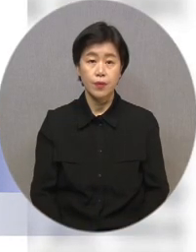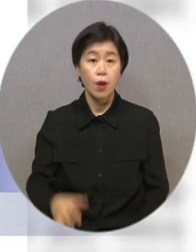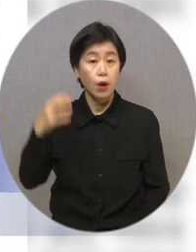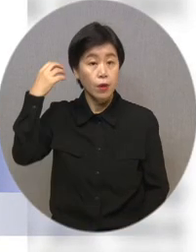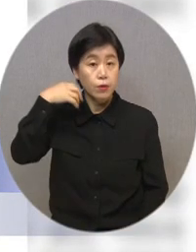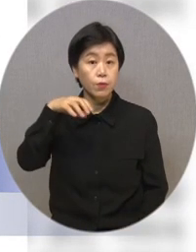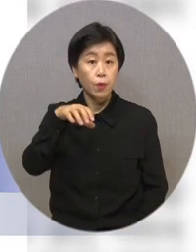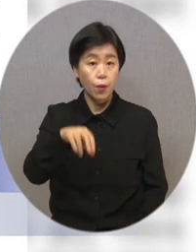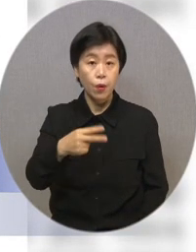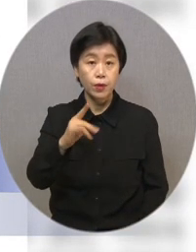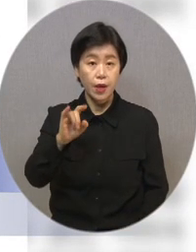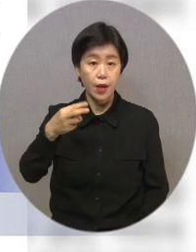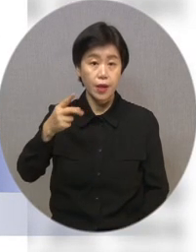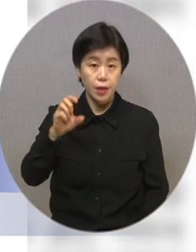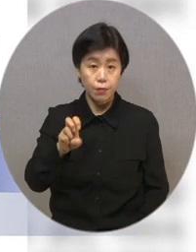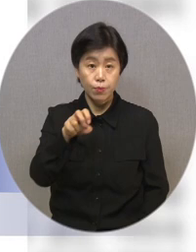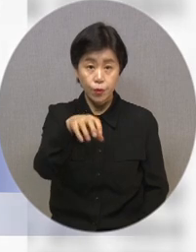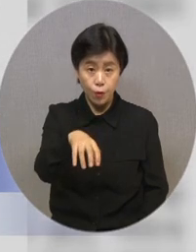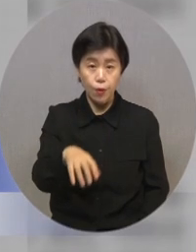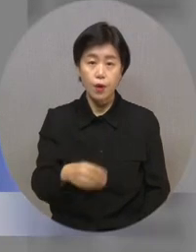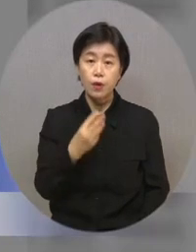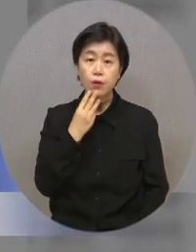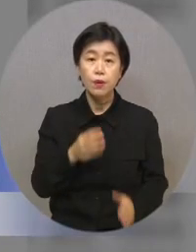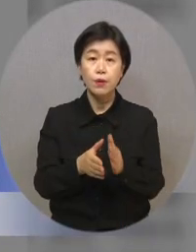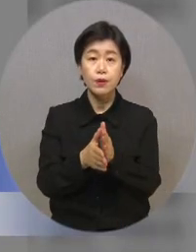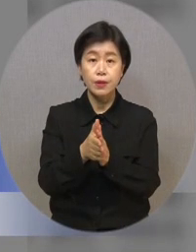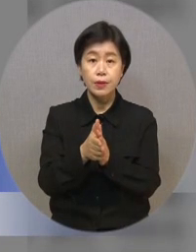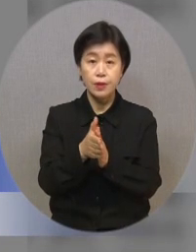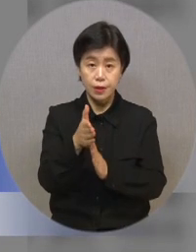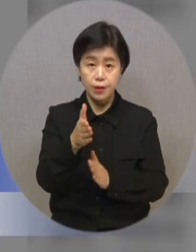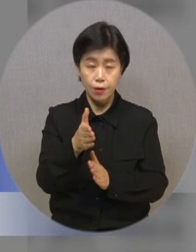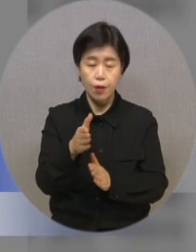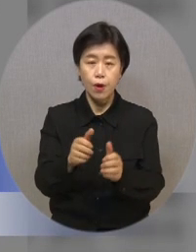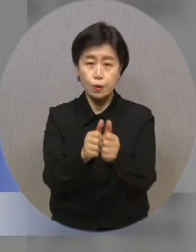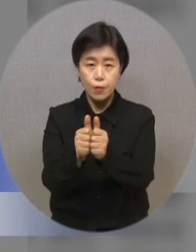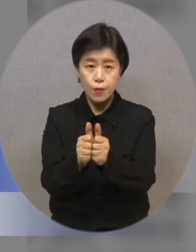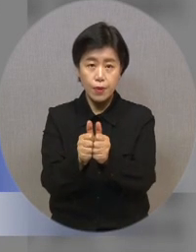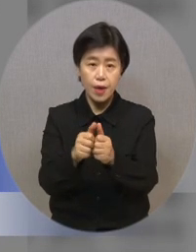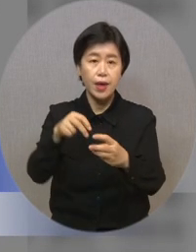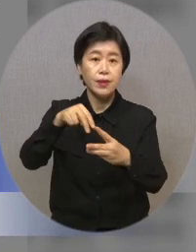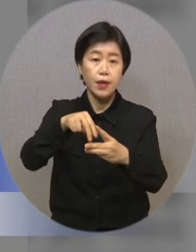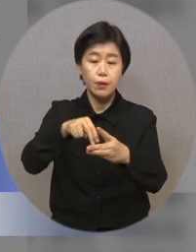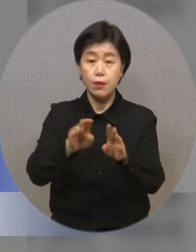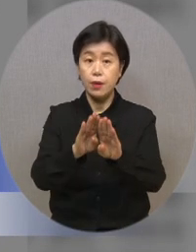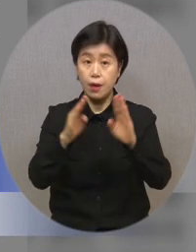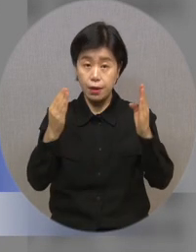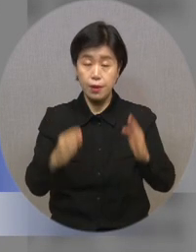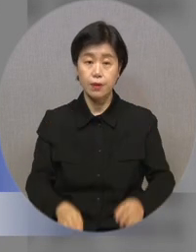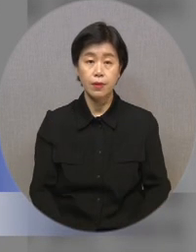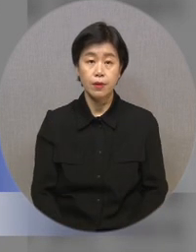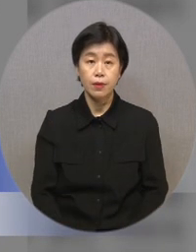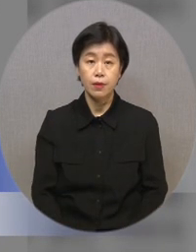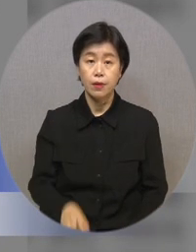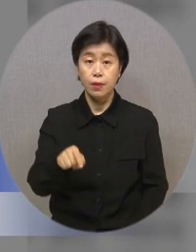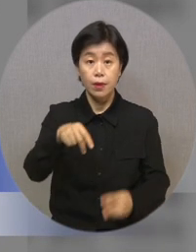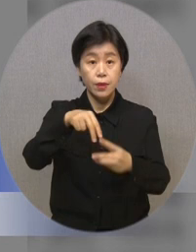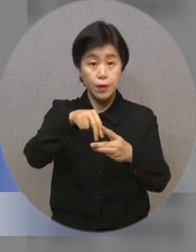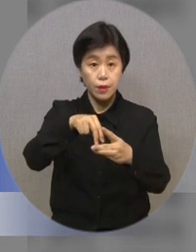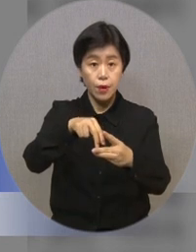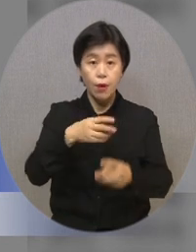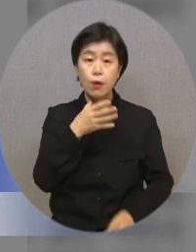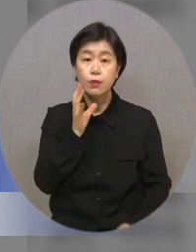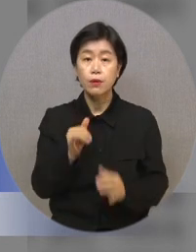영등포구 대림동의 서울 디지털 동행 플라자 선남 센터가 개관했다는 소식인데요 센터는